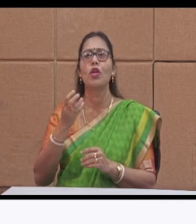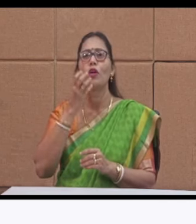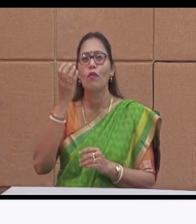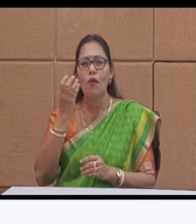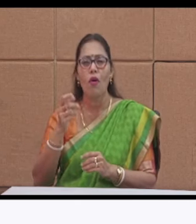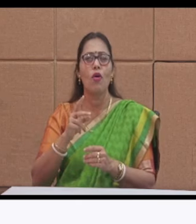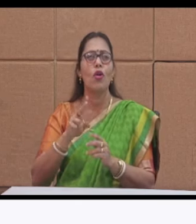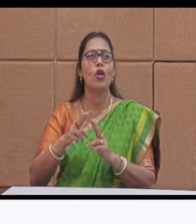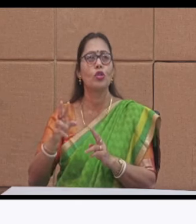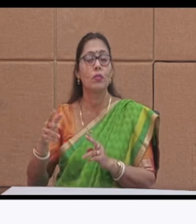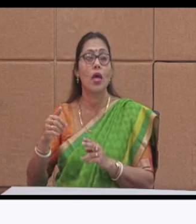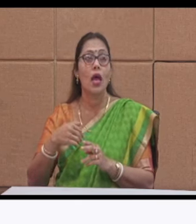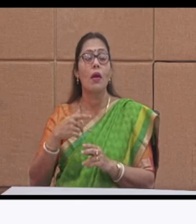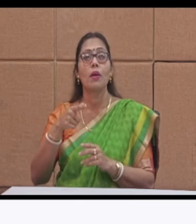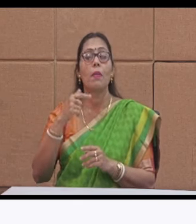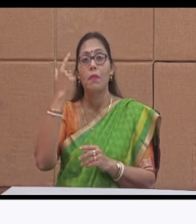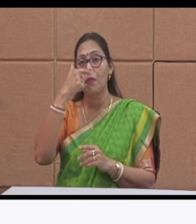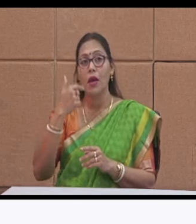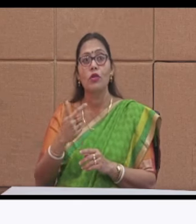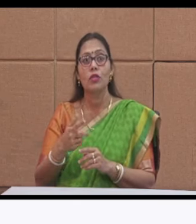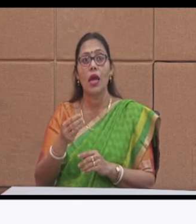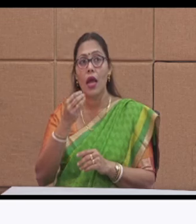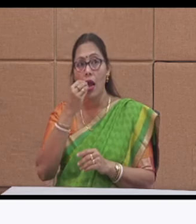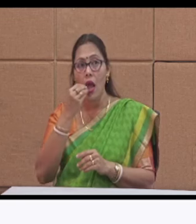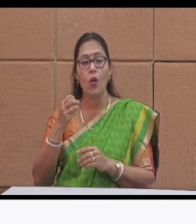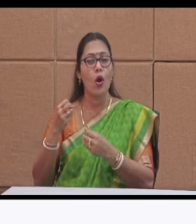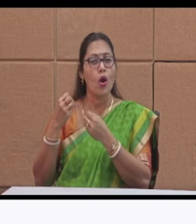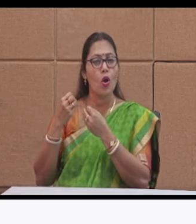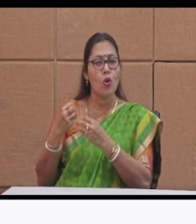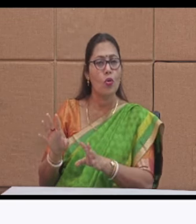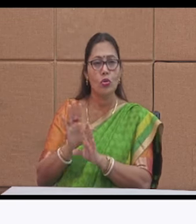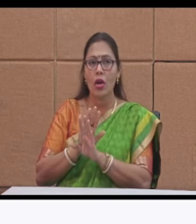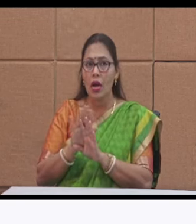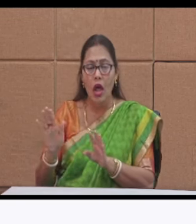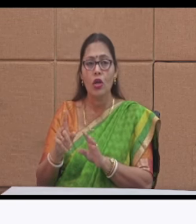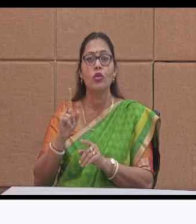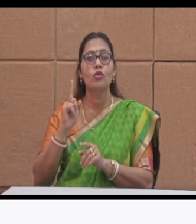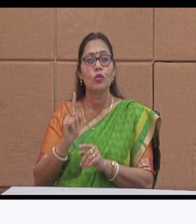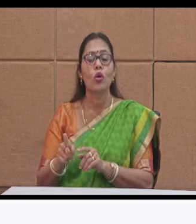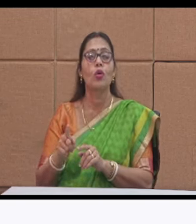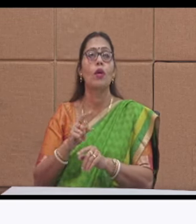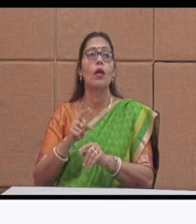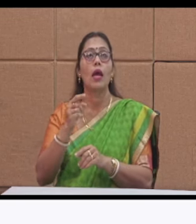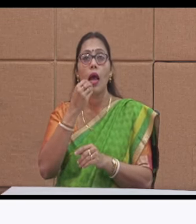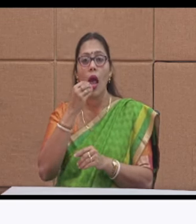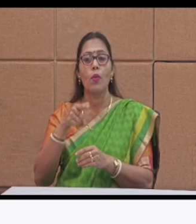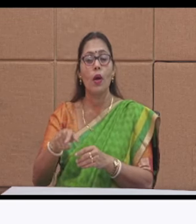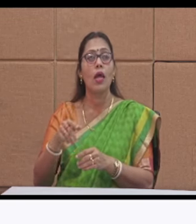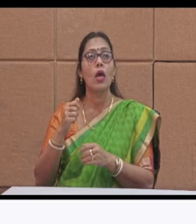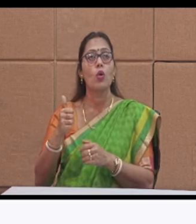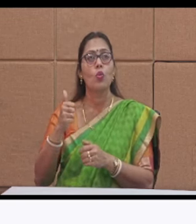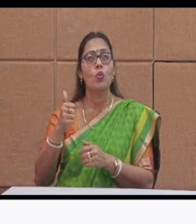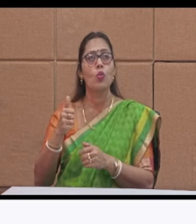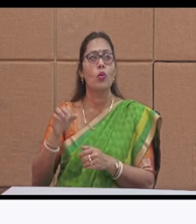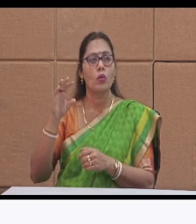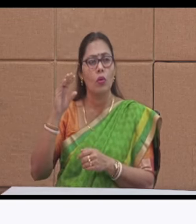কিন্তু মানুষ কি করেছে খাবার যাতে নষ্ট না হয় তার জন্য খাবারের গুনাগুন